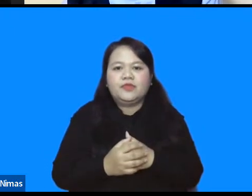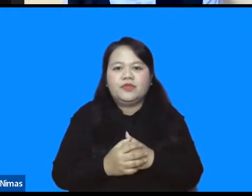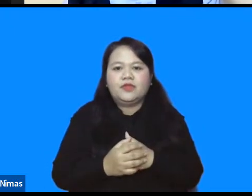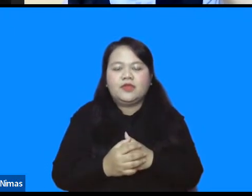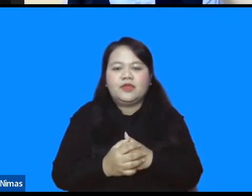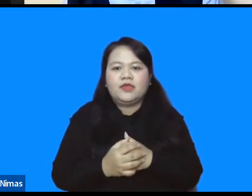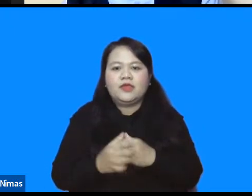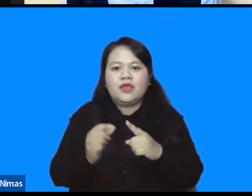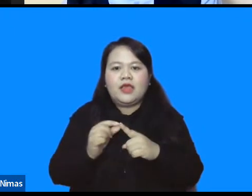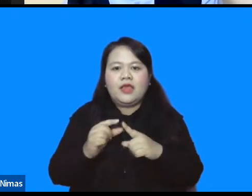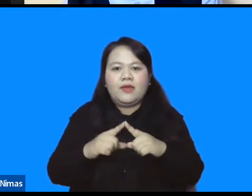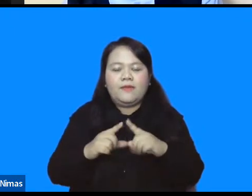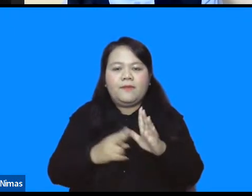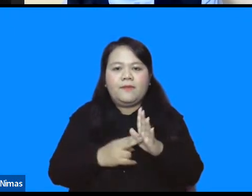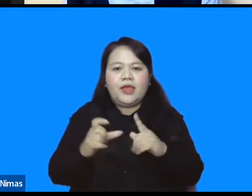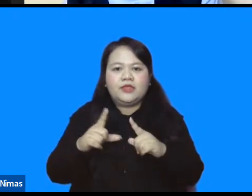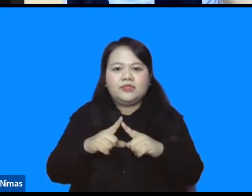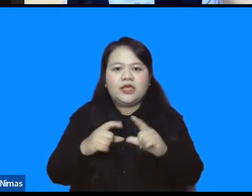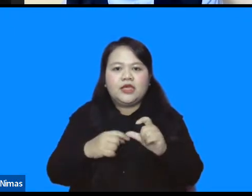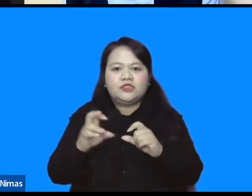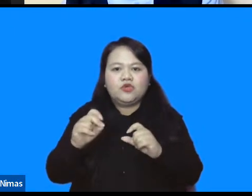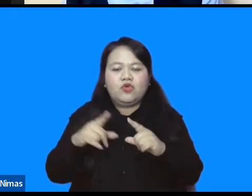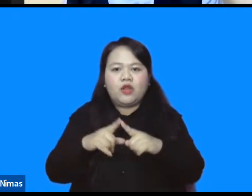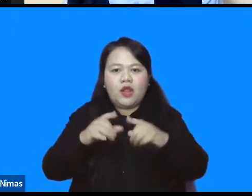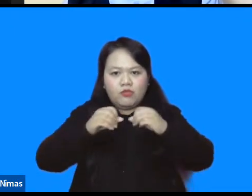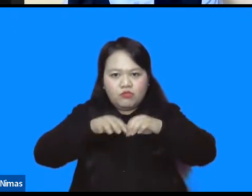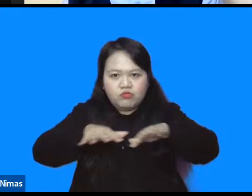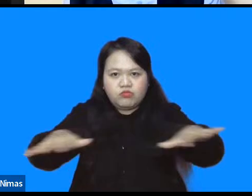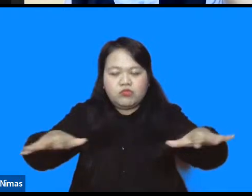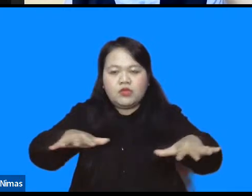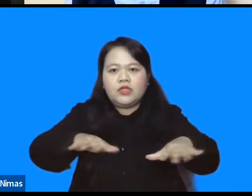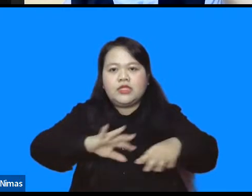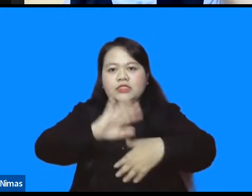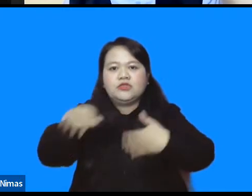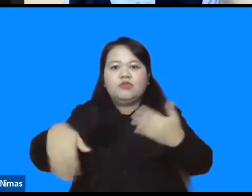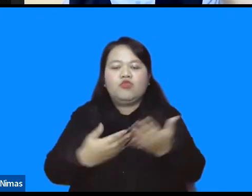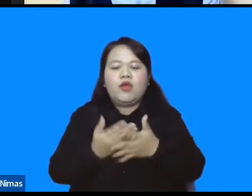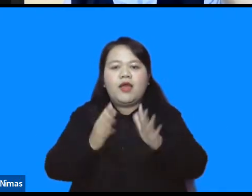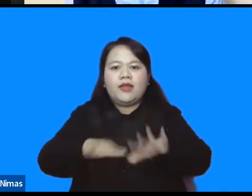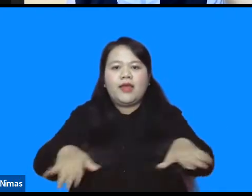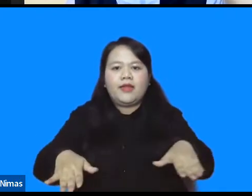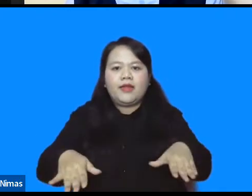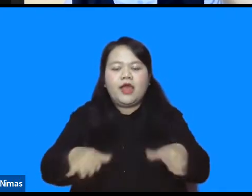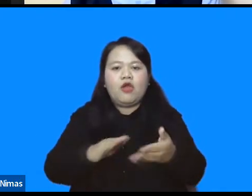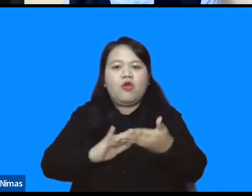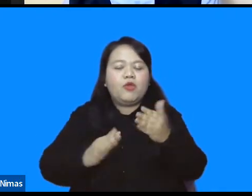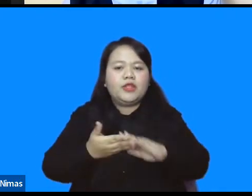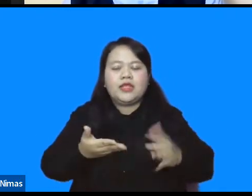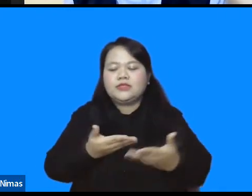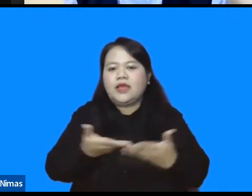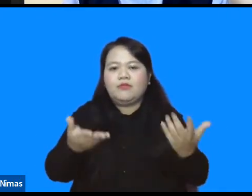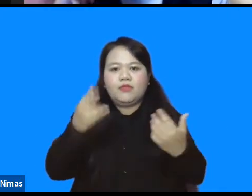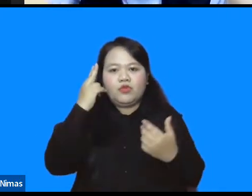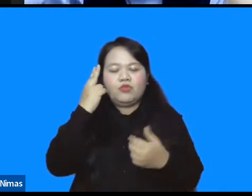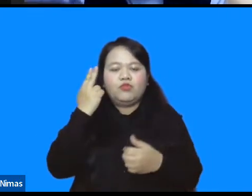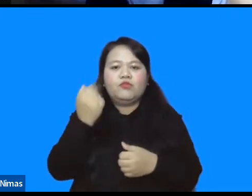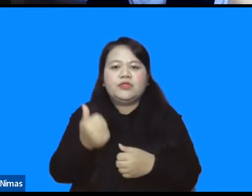Pancasora memberikan ruang yang seluas-luasnya kepada semua anak dari komunitas apapun untuk